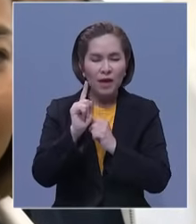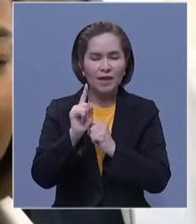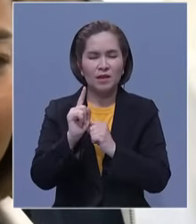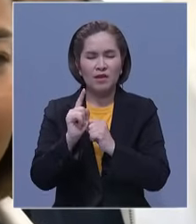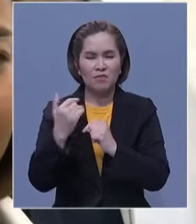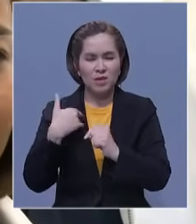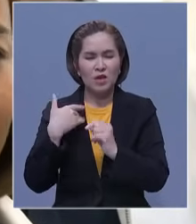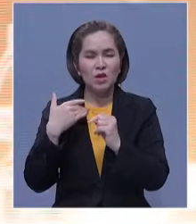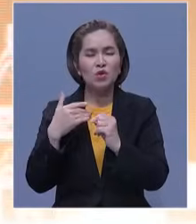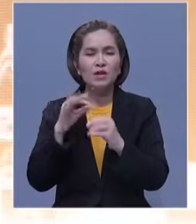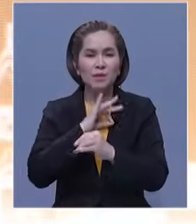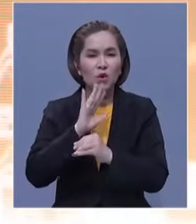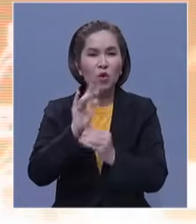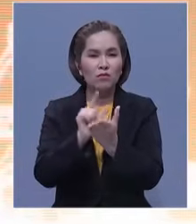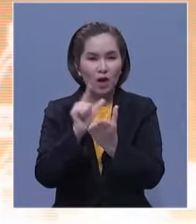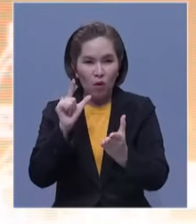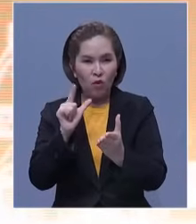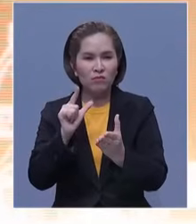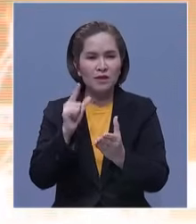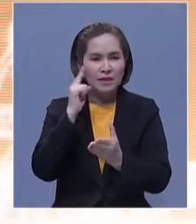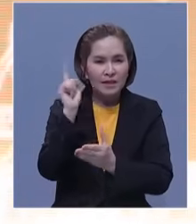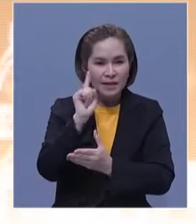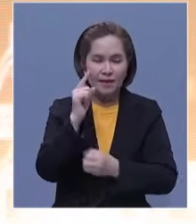ณเอกนัทมองยังไงลองไปฟังดูค่ะ